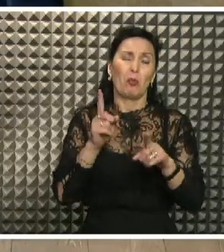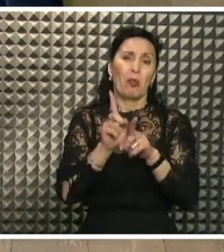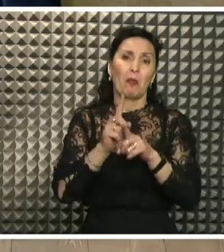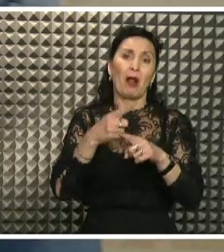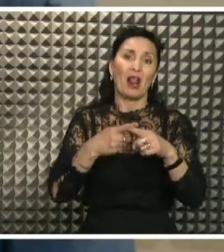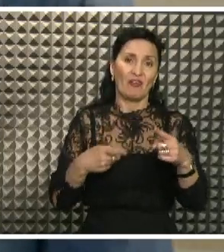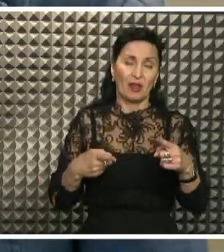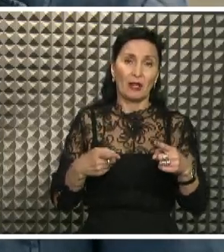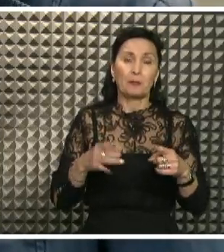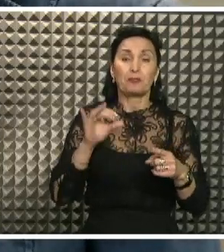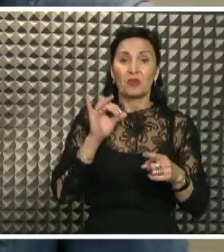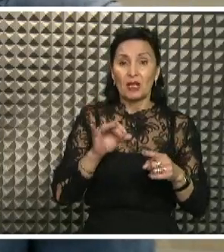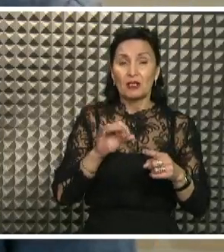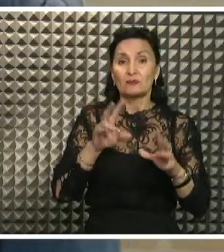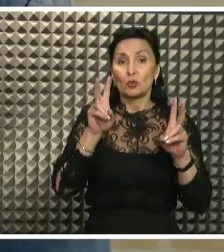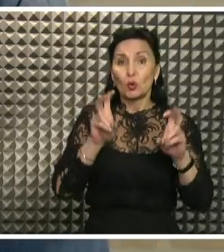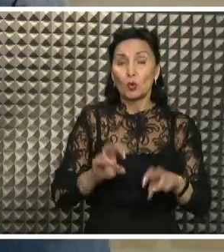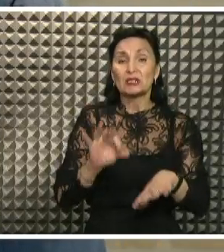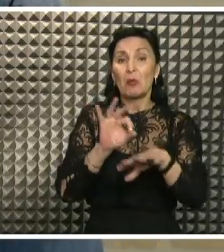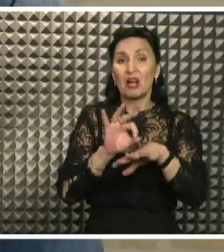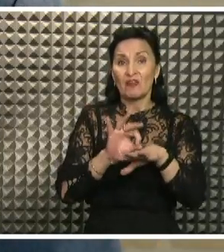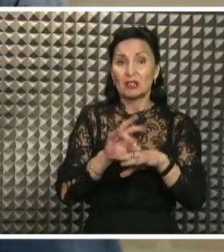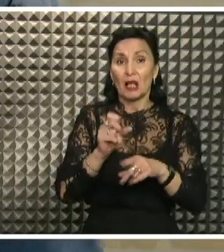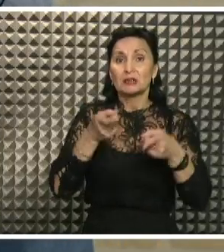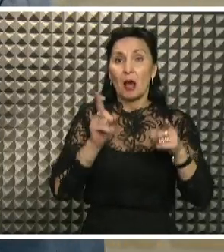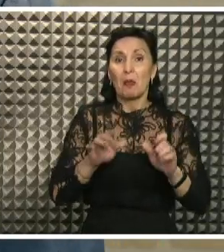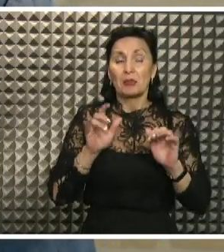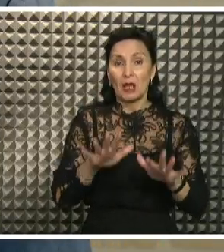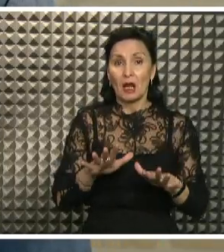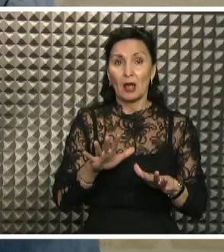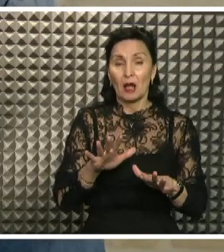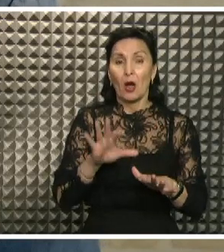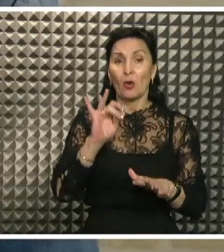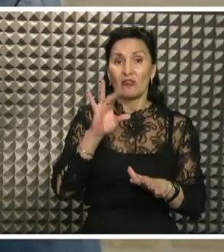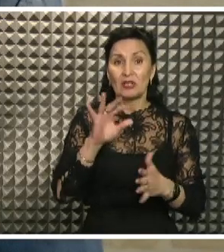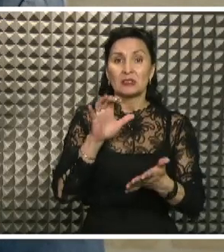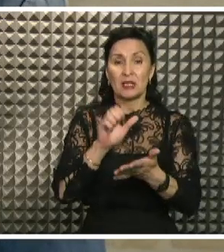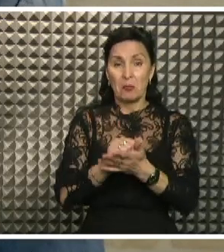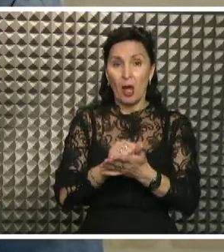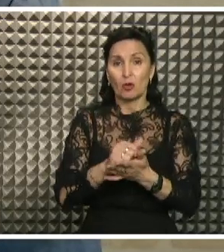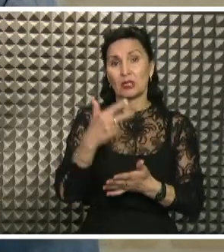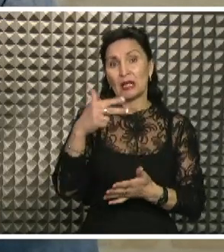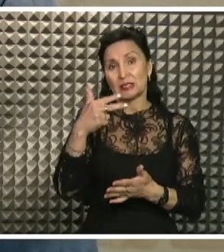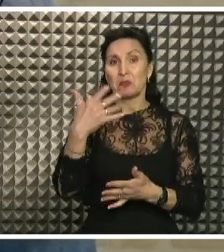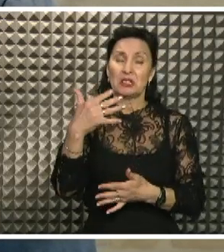половину. И в структуре заболеваемости, на самом деле, именно ОРВИ, они занимают где-то 30-50%, то есть